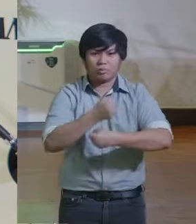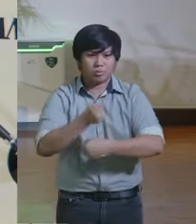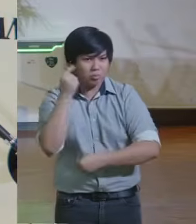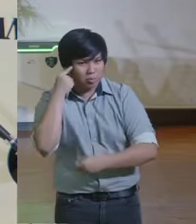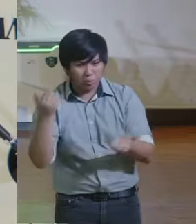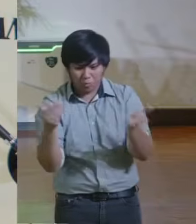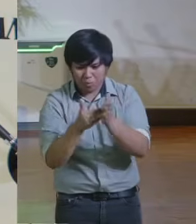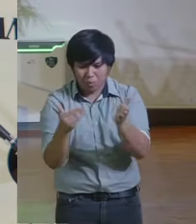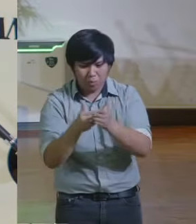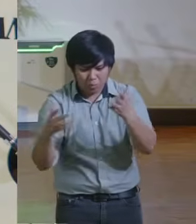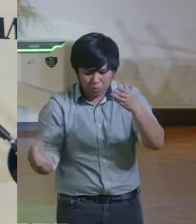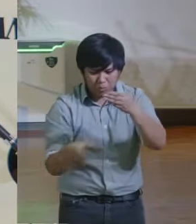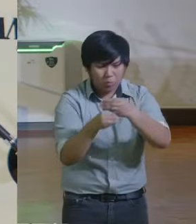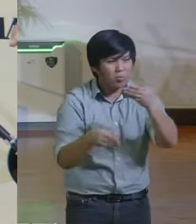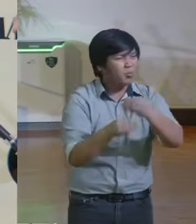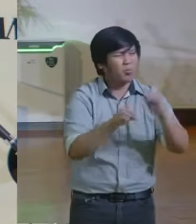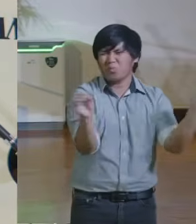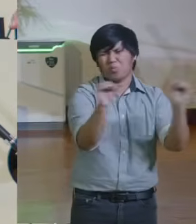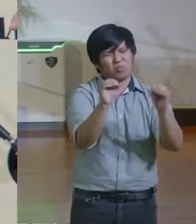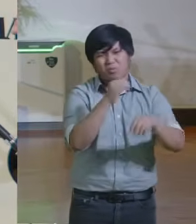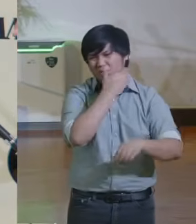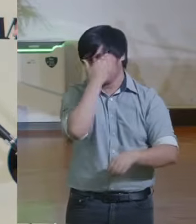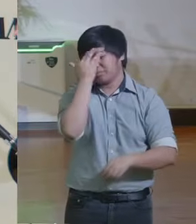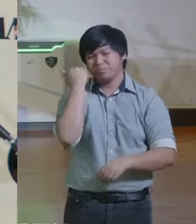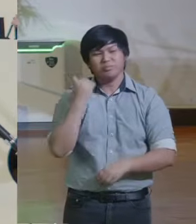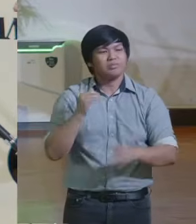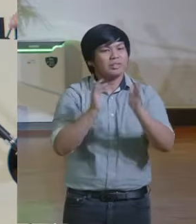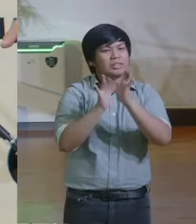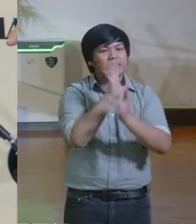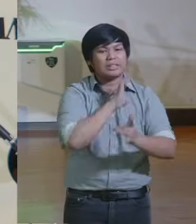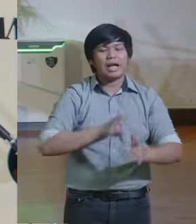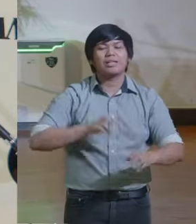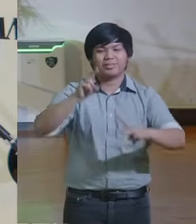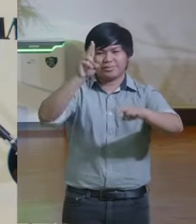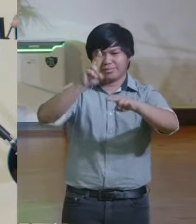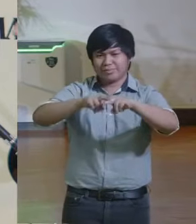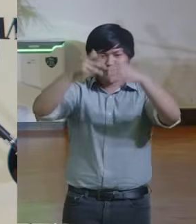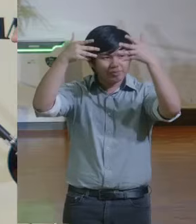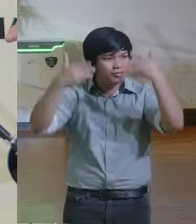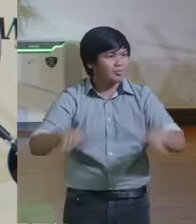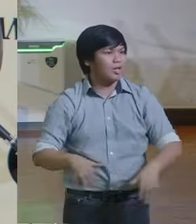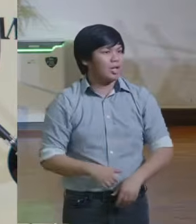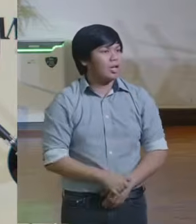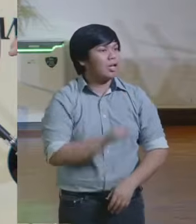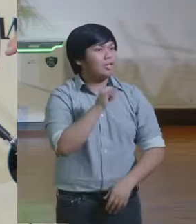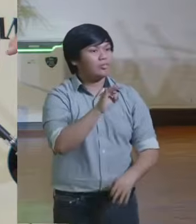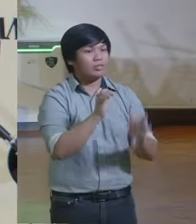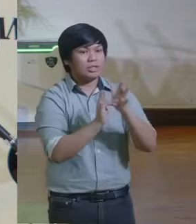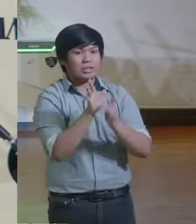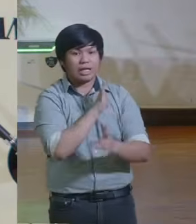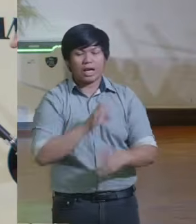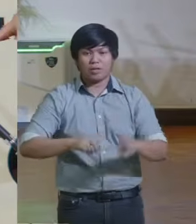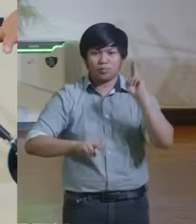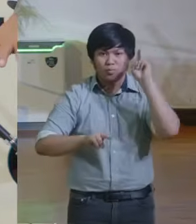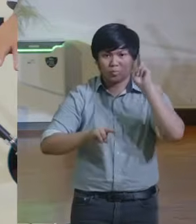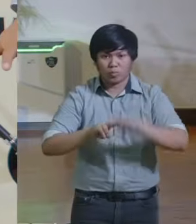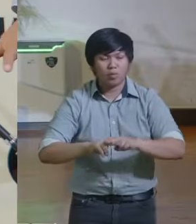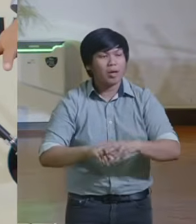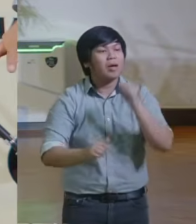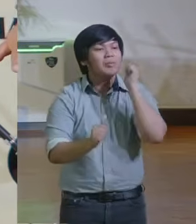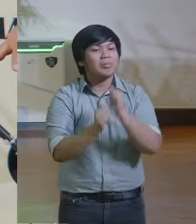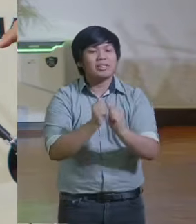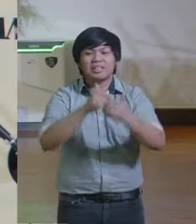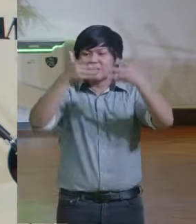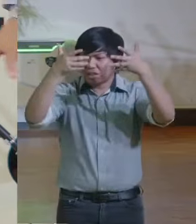kailangan idagdag. Nakaupo na po siya sa trono. Yung mga nakaupo, tapos na ang trabaho. Tapos na po ang kanyang